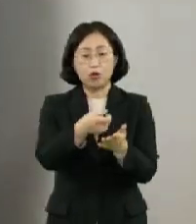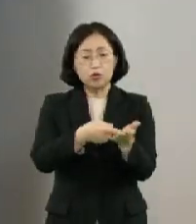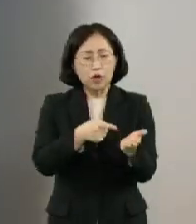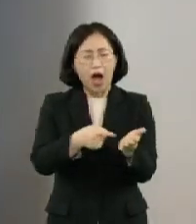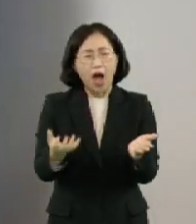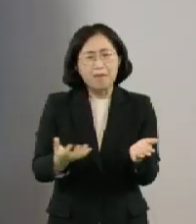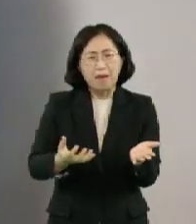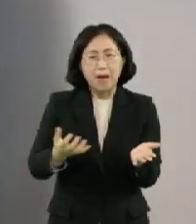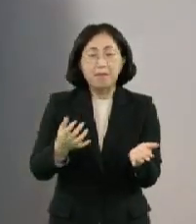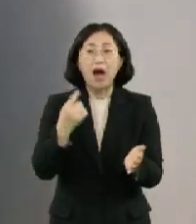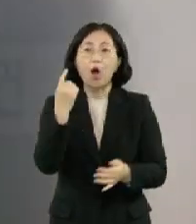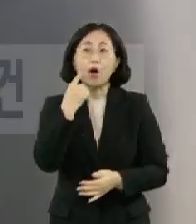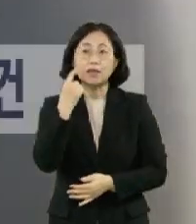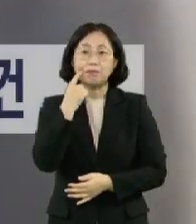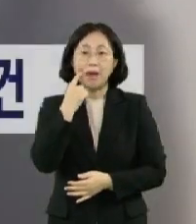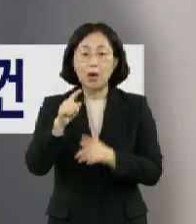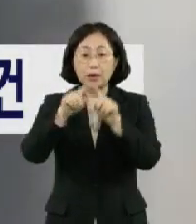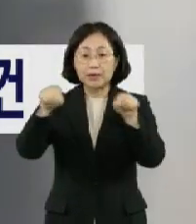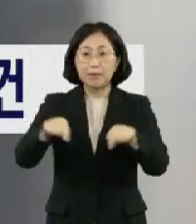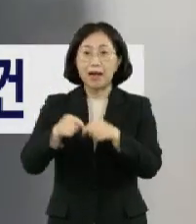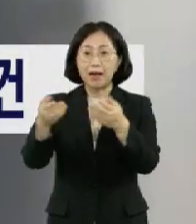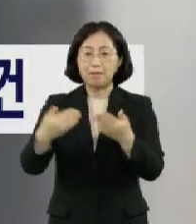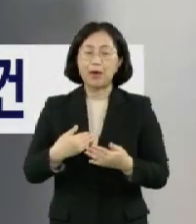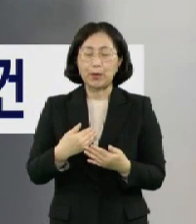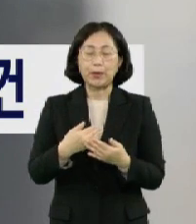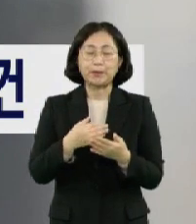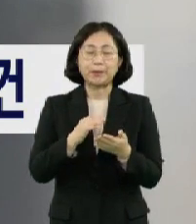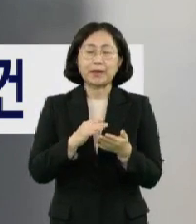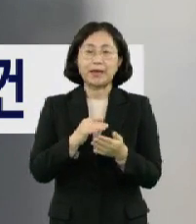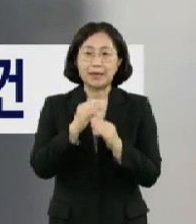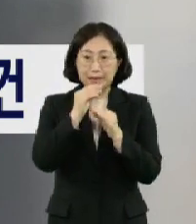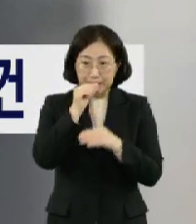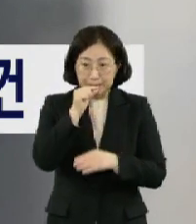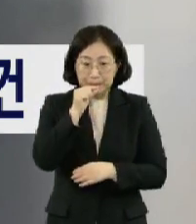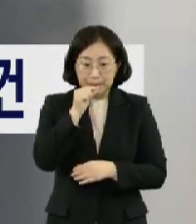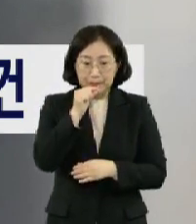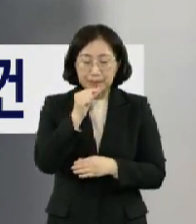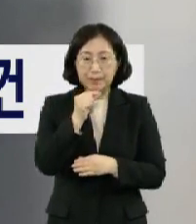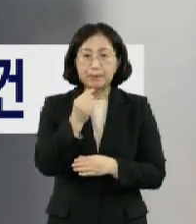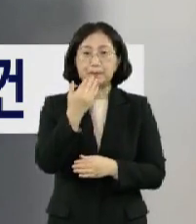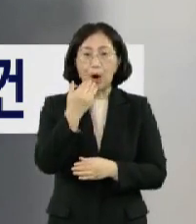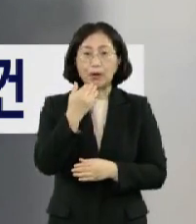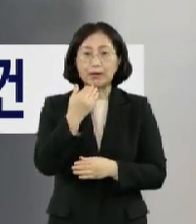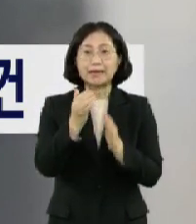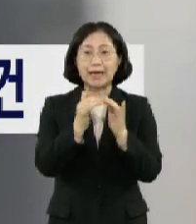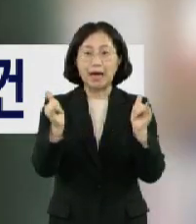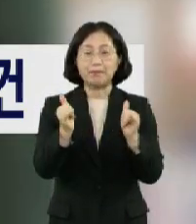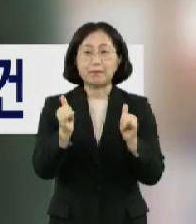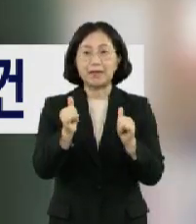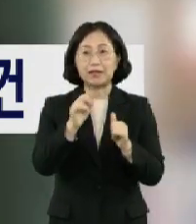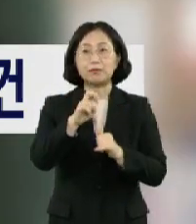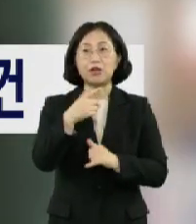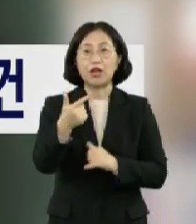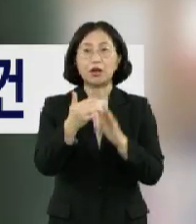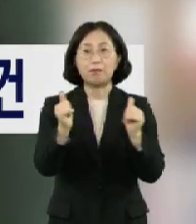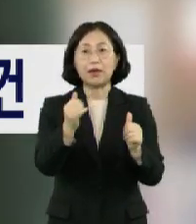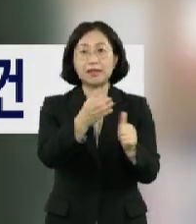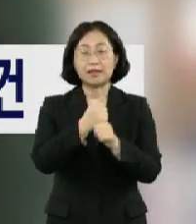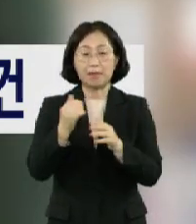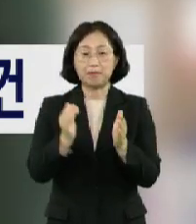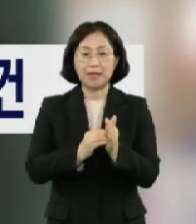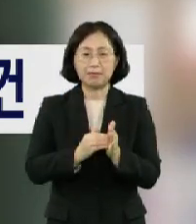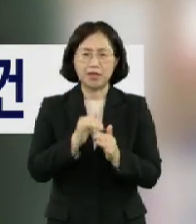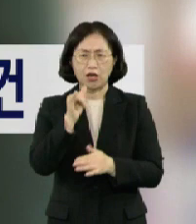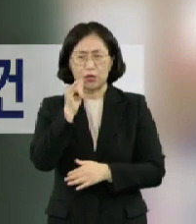아프다는 거짓말로 이를 처방받고 흡입, 유통한 27살 A씨 등 26명이 경찰에 붙잡혔습니다. 중독성이